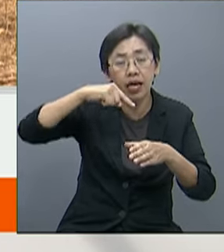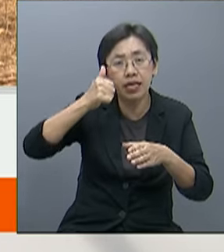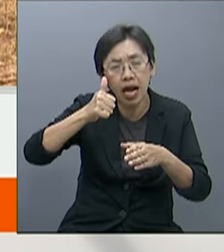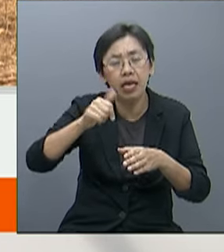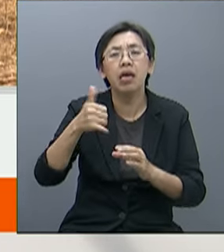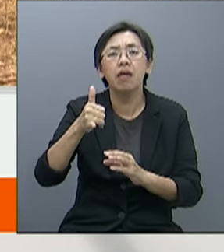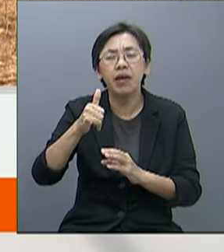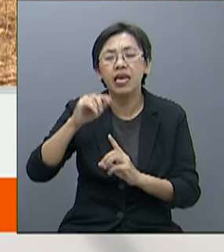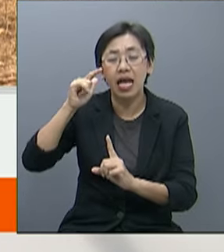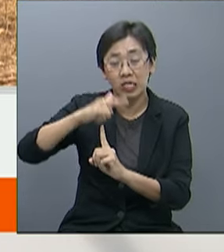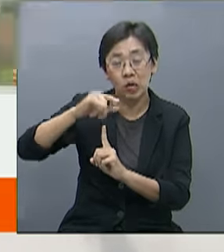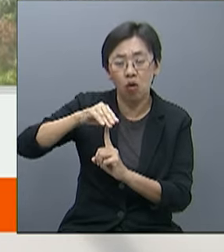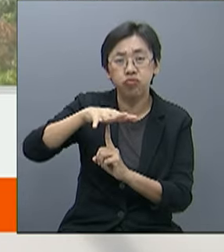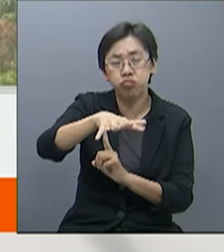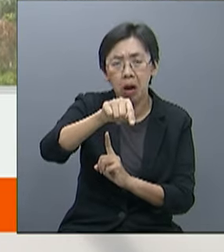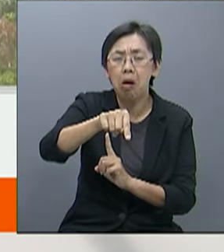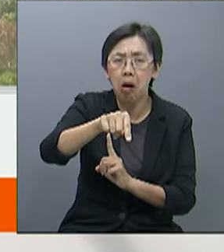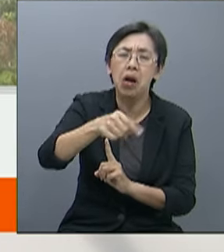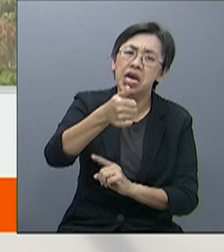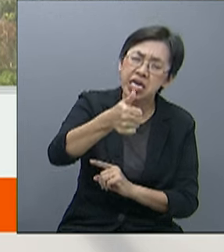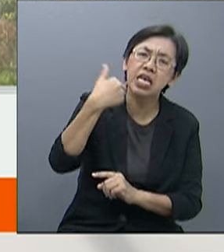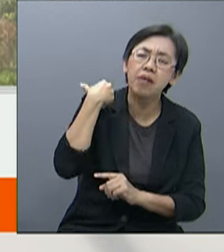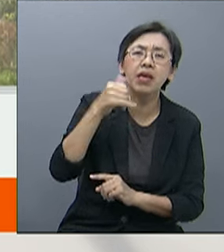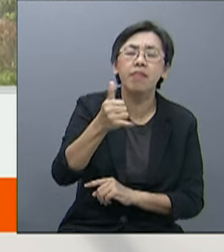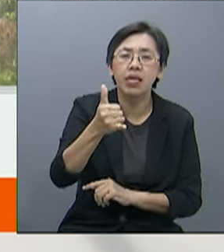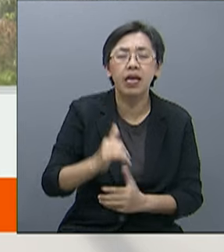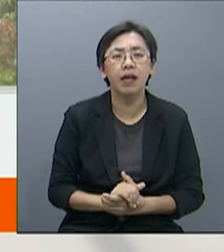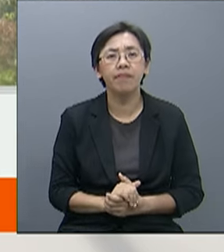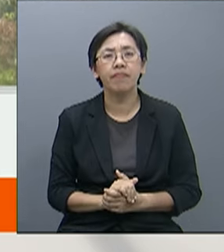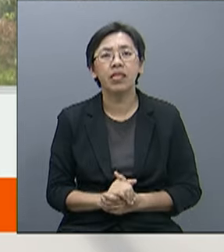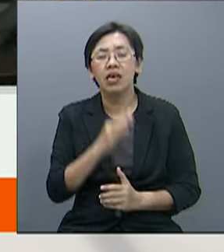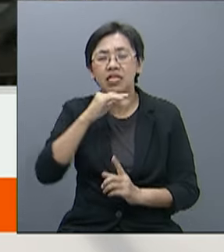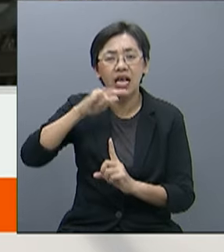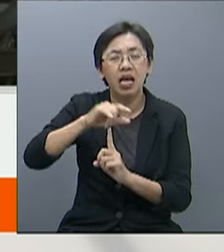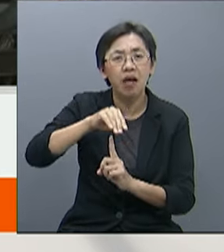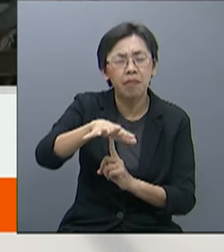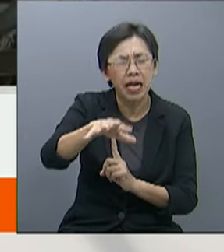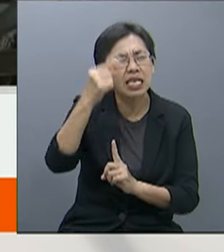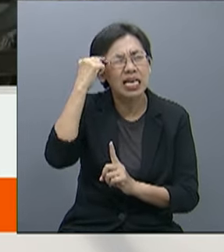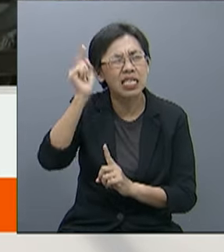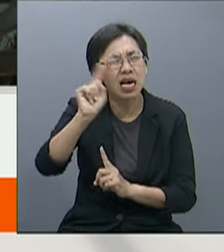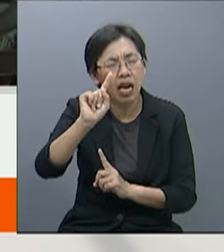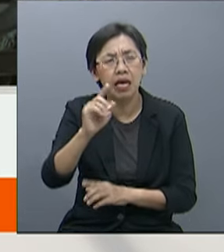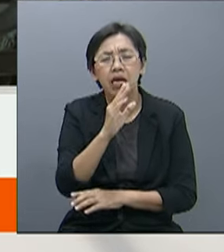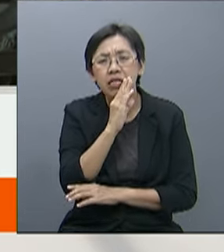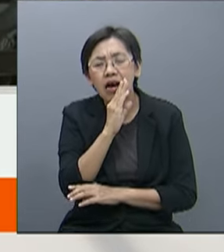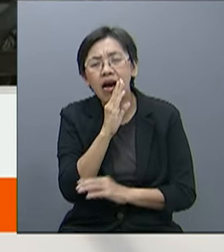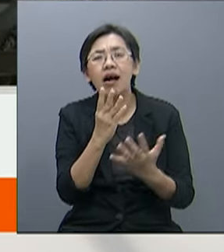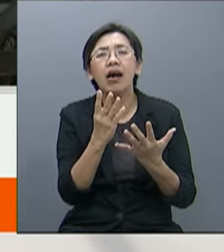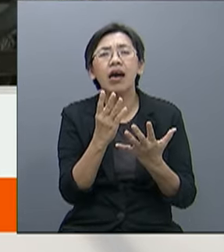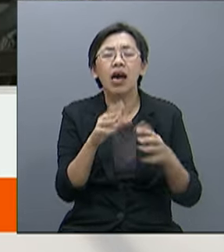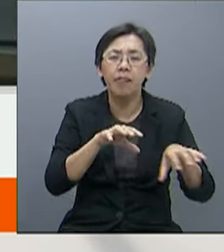ใช้วัตถุประสงค์ที่ดีต่อหวังดีของเรามาเป็นการใช้วัตถุประสงค์ของเขานะครับหรือว่าเอาไปเอื้อมมือความสะดวกฝั่งนู้นด้